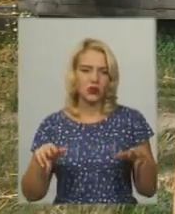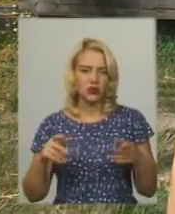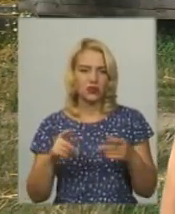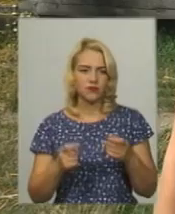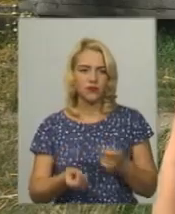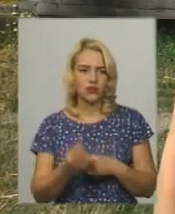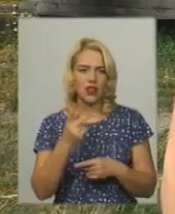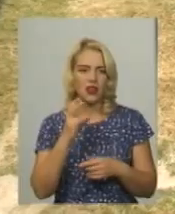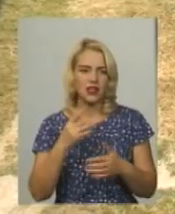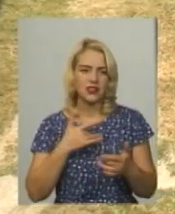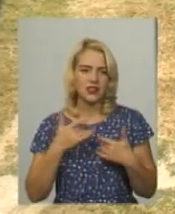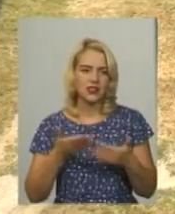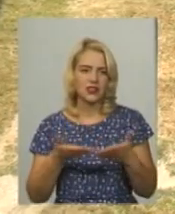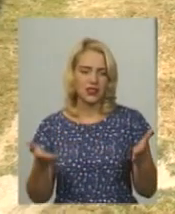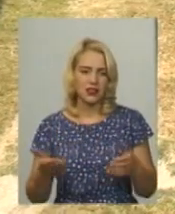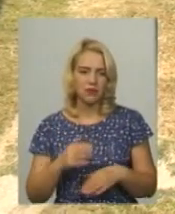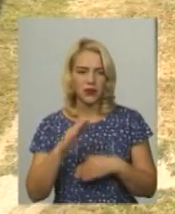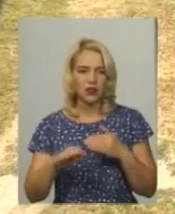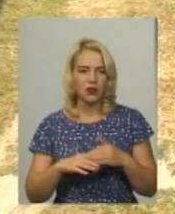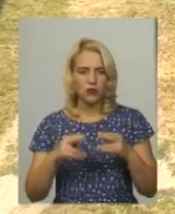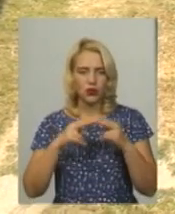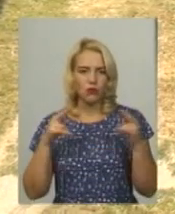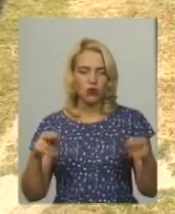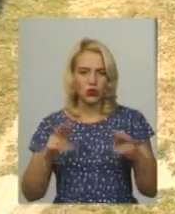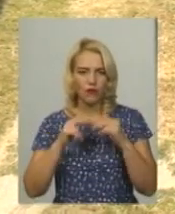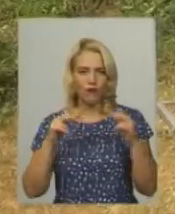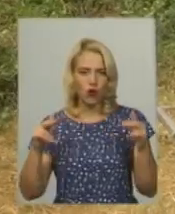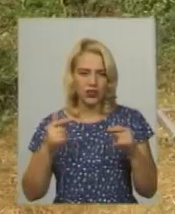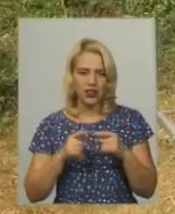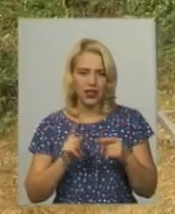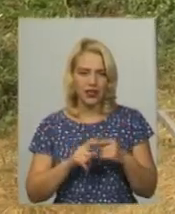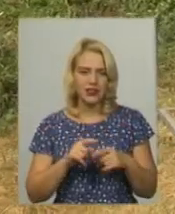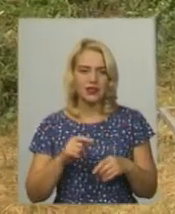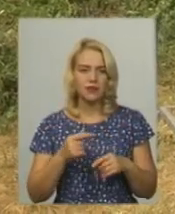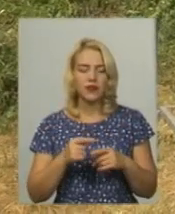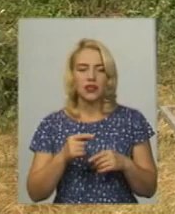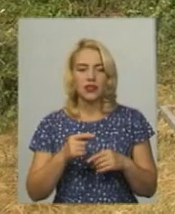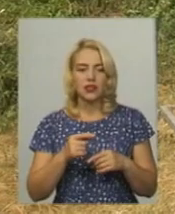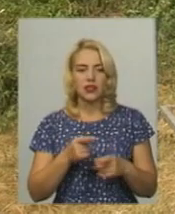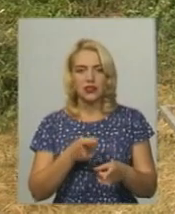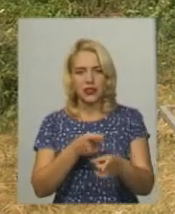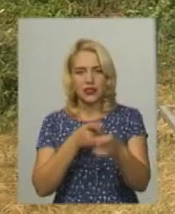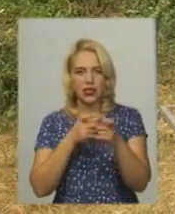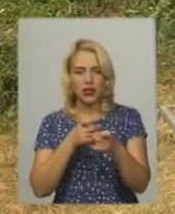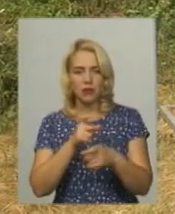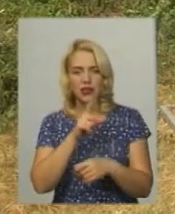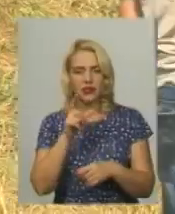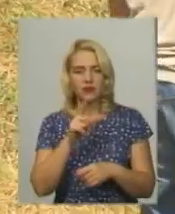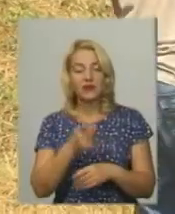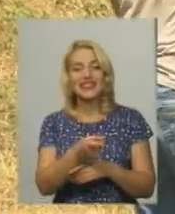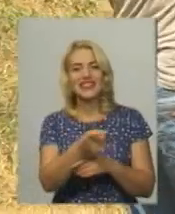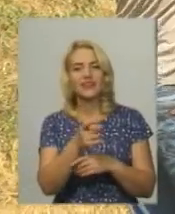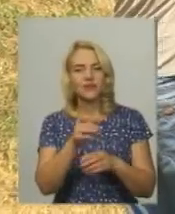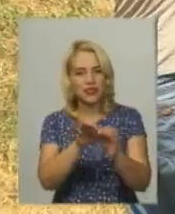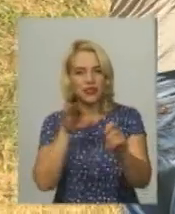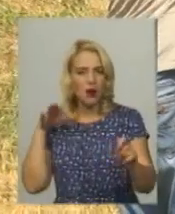на сцені. Під мостом фортеці працівники офіційної Всесвітньої федерації традиційної стрільби з лука з Київщини готують містечко для стрільб,